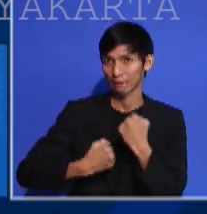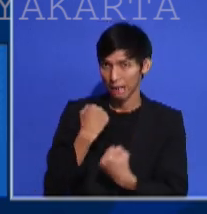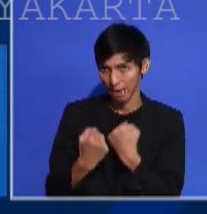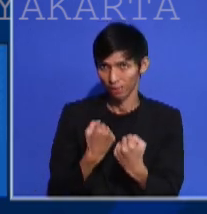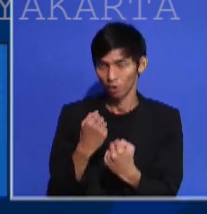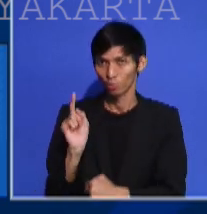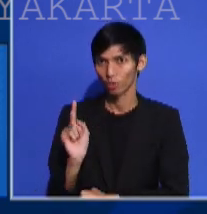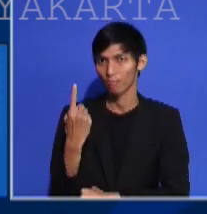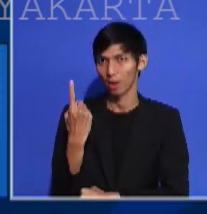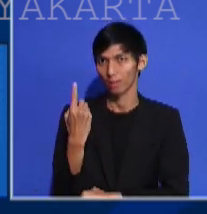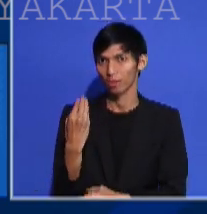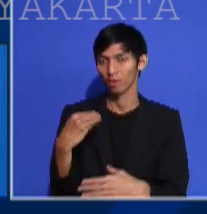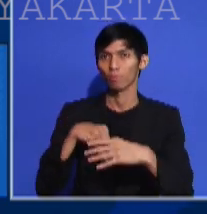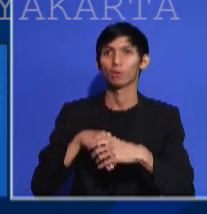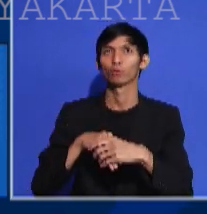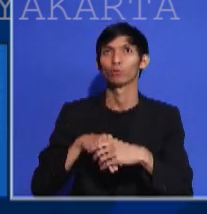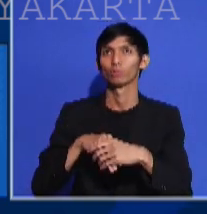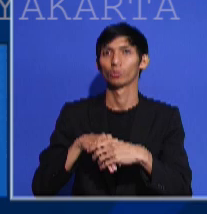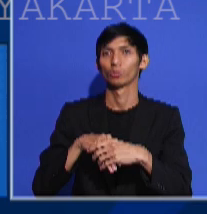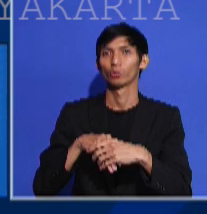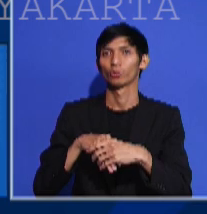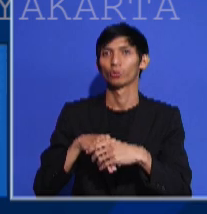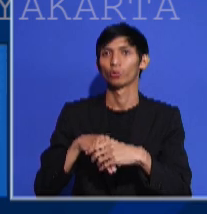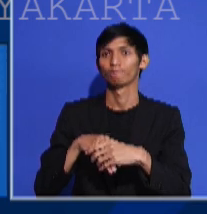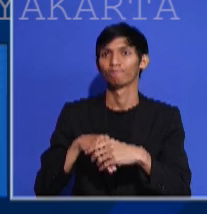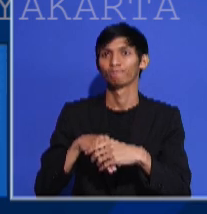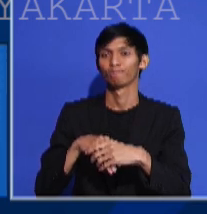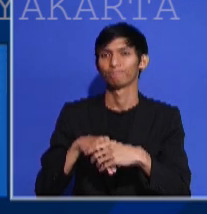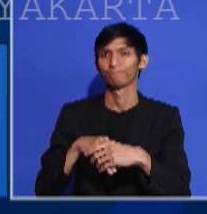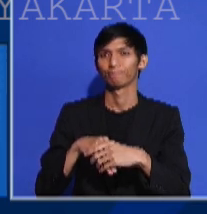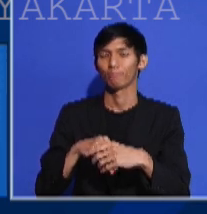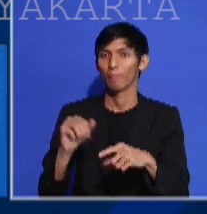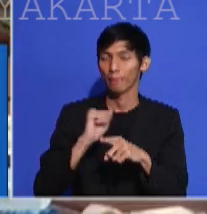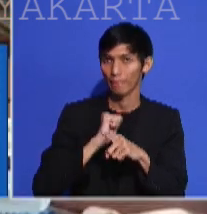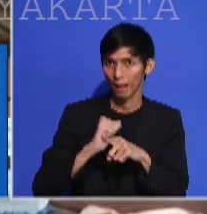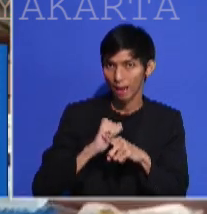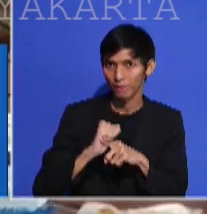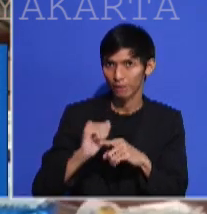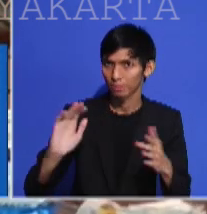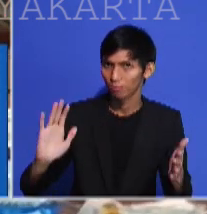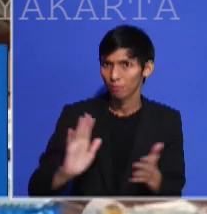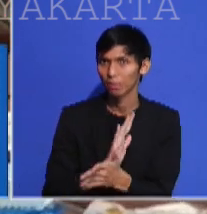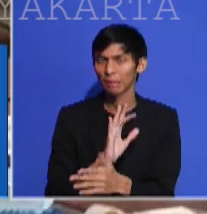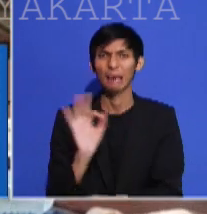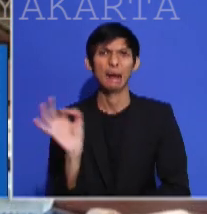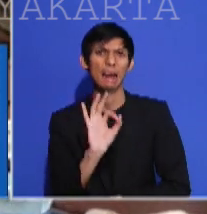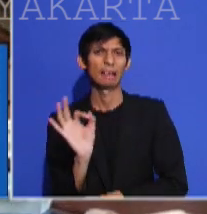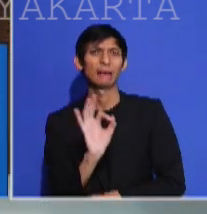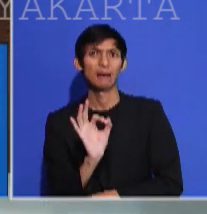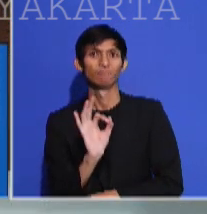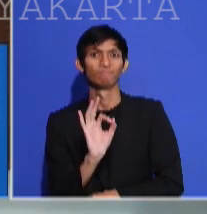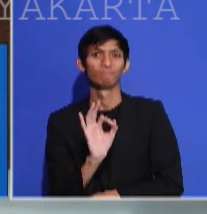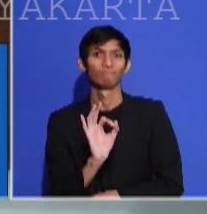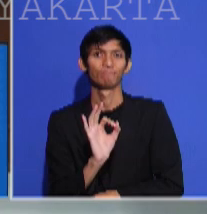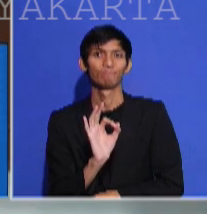masuk ya jadi eh di situ saya menurut pelatih tidak ada peluang jadi saya terdegradasi dan